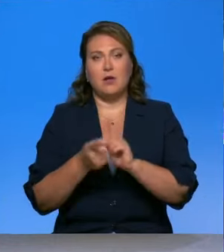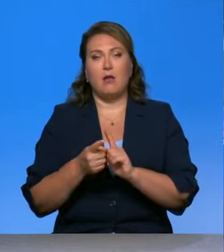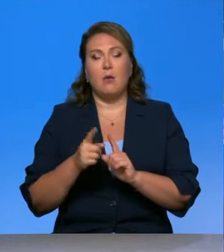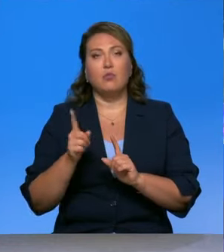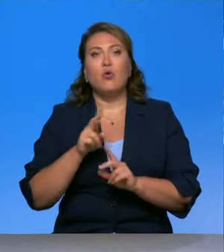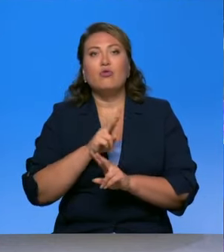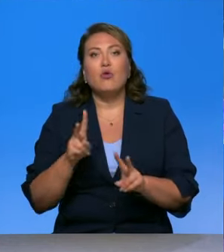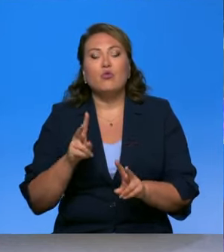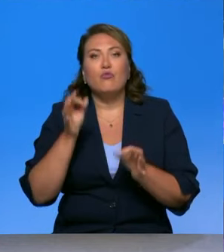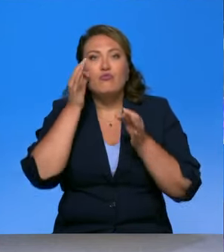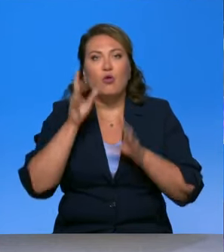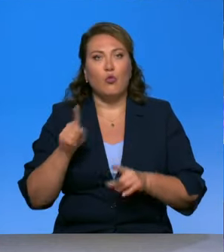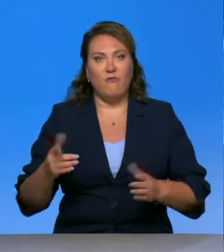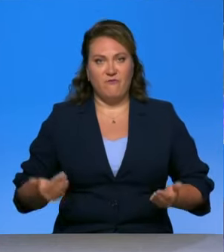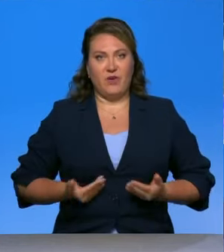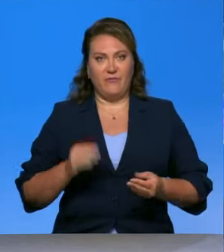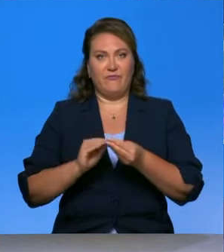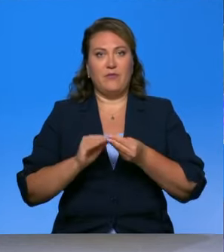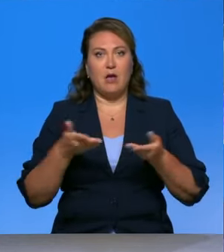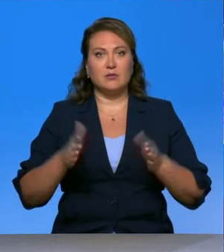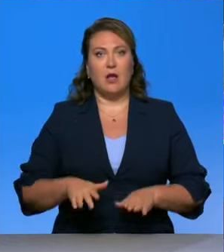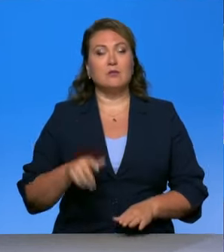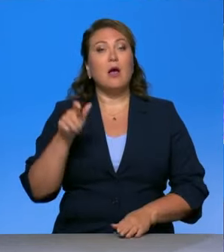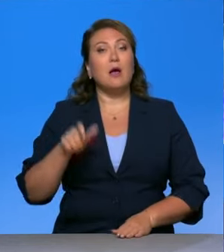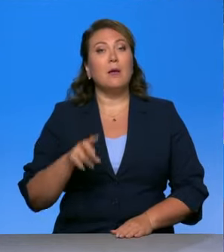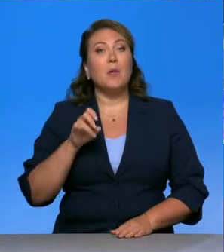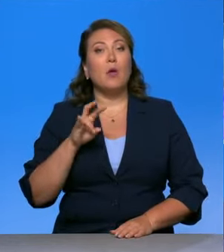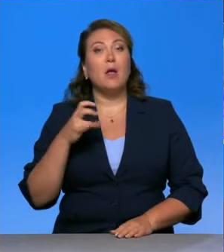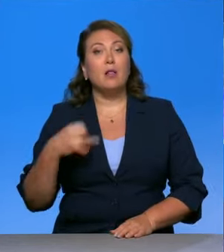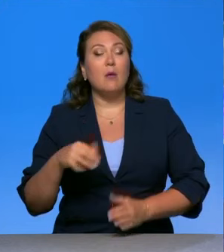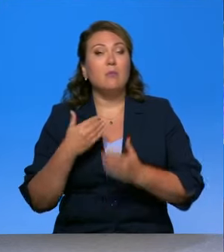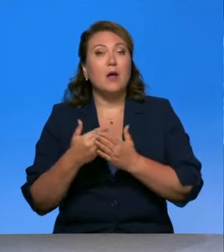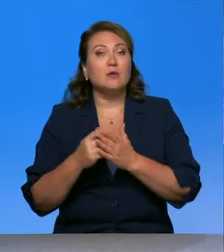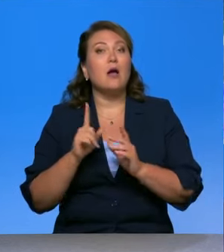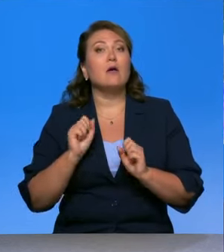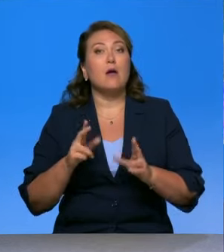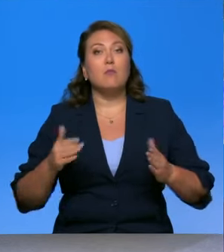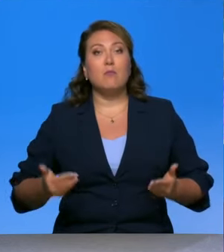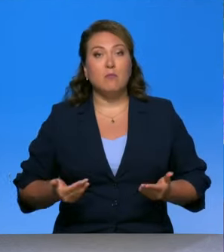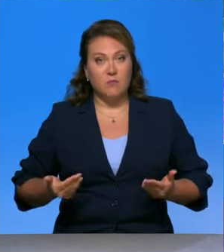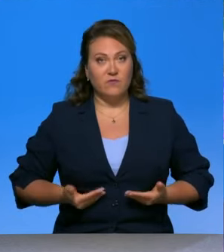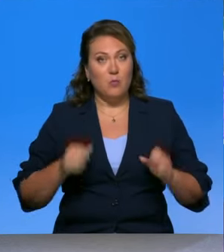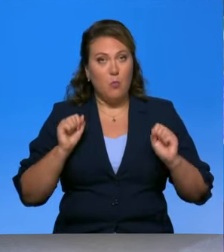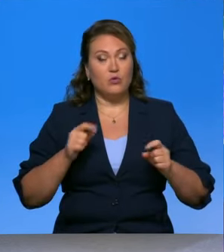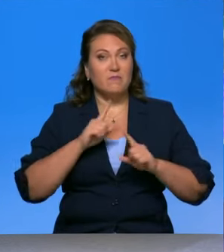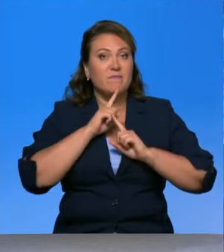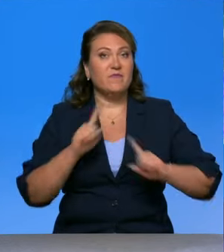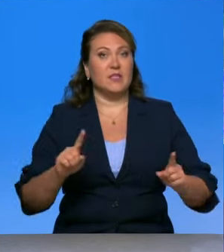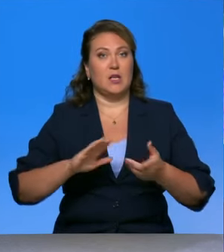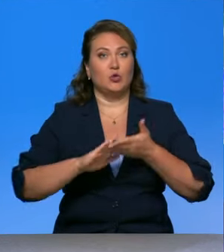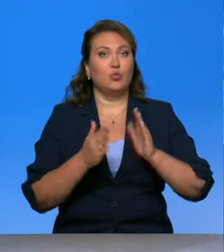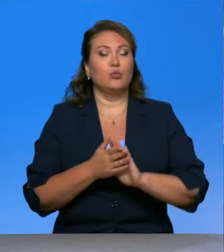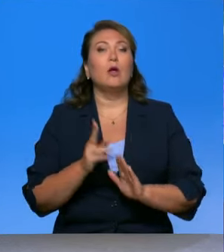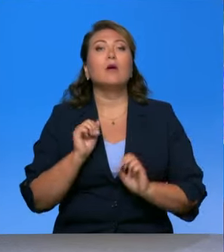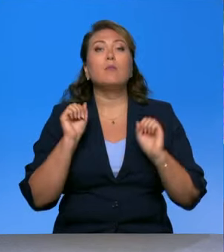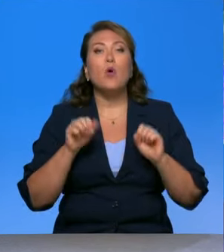там. Он показал пример того, как можно и выживать в нестандартной ситуации, и каким образом можно фиксировать все